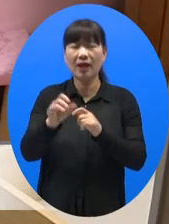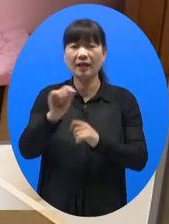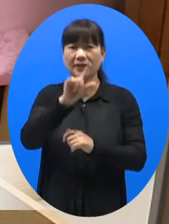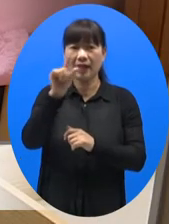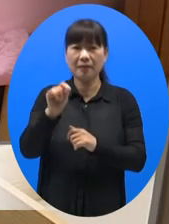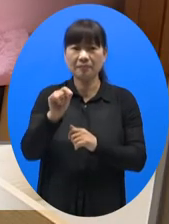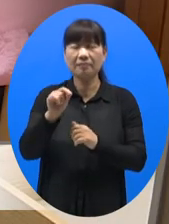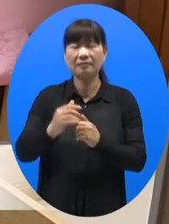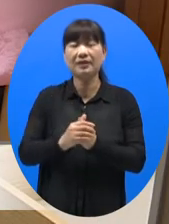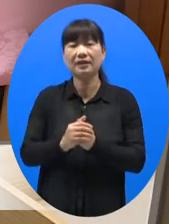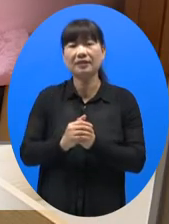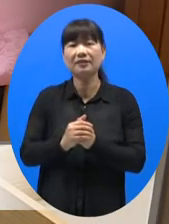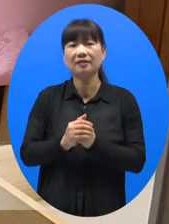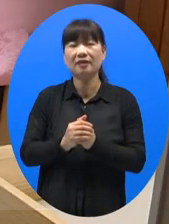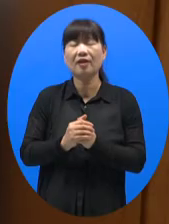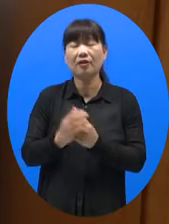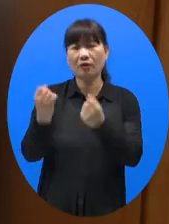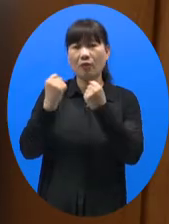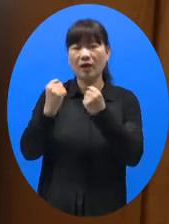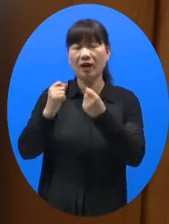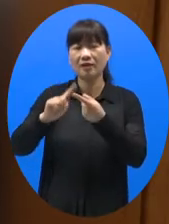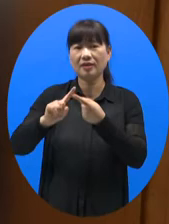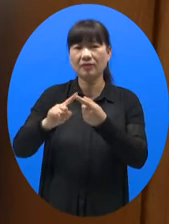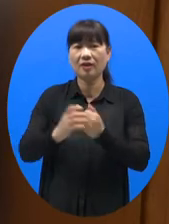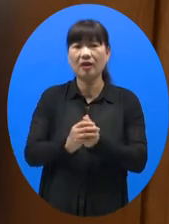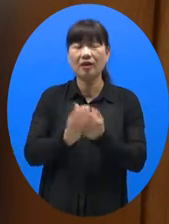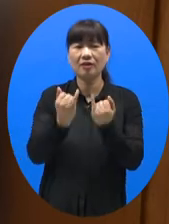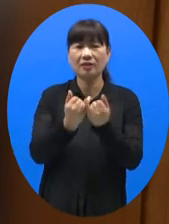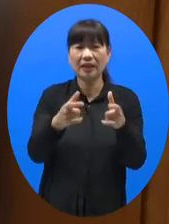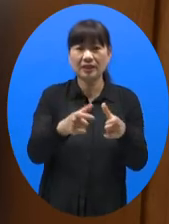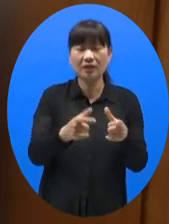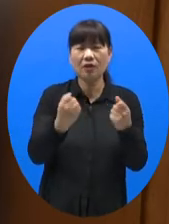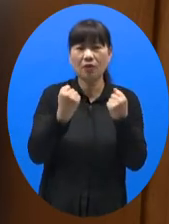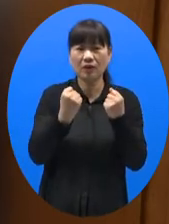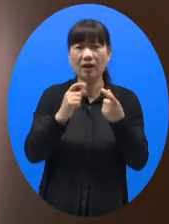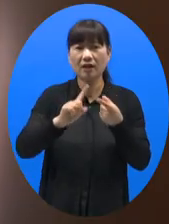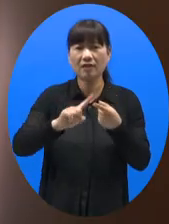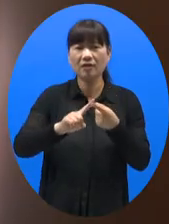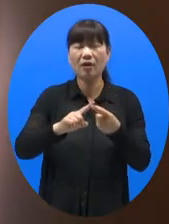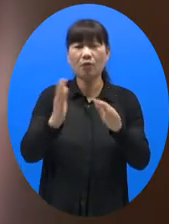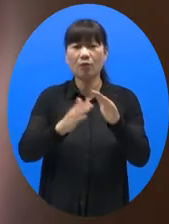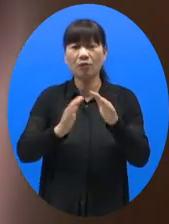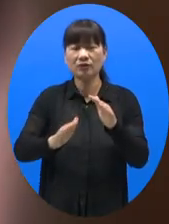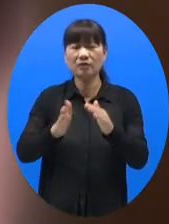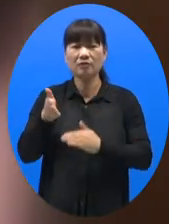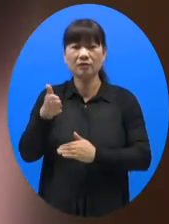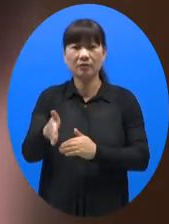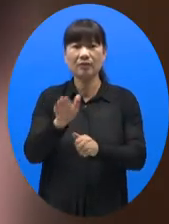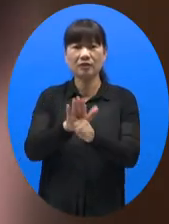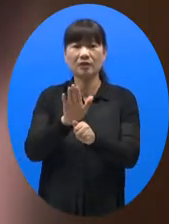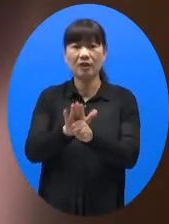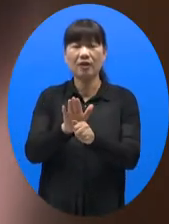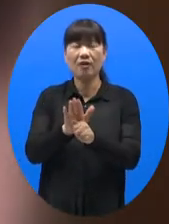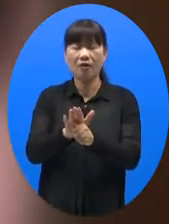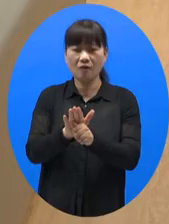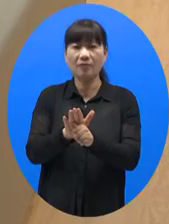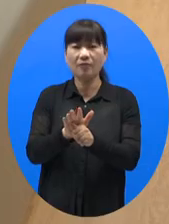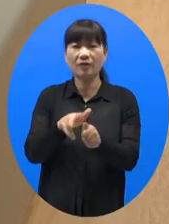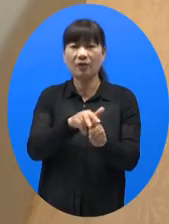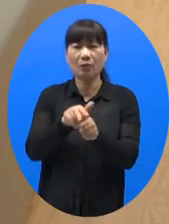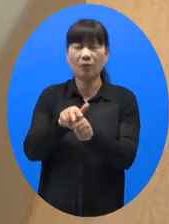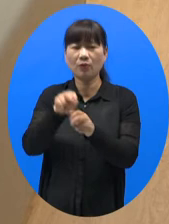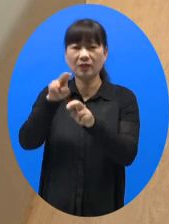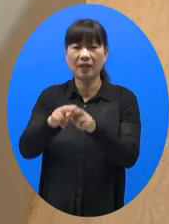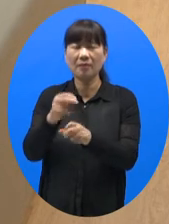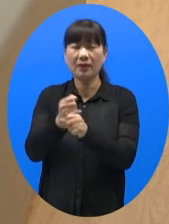사업으로 구상 중. 여성의 생식 건강 정보에 대한 공식적이고 전문적인 지원 플랫폼을 만들겠다는